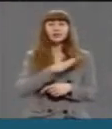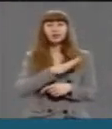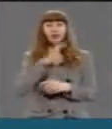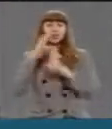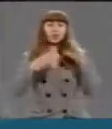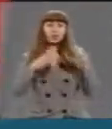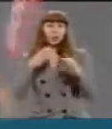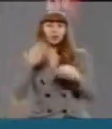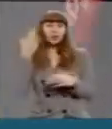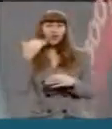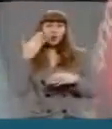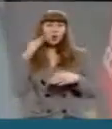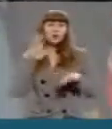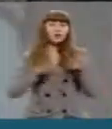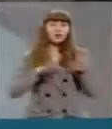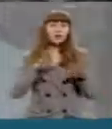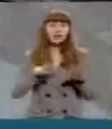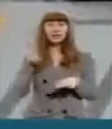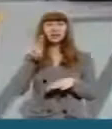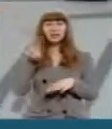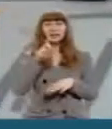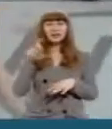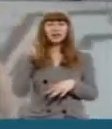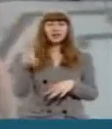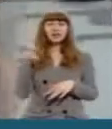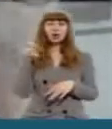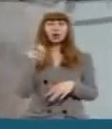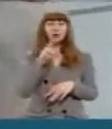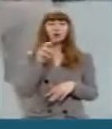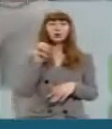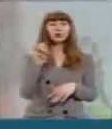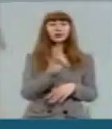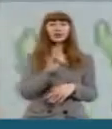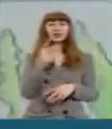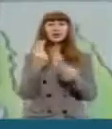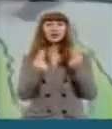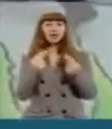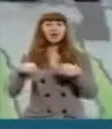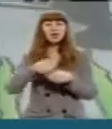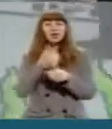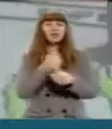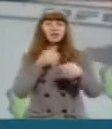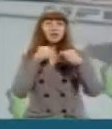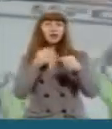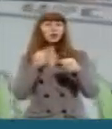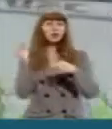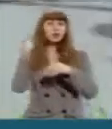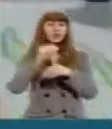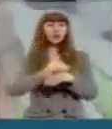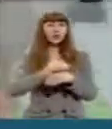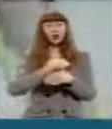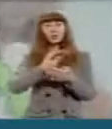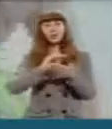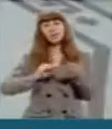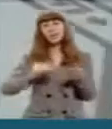бұрынғы уақытша чемпион Дастин Порье мен жаңа зеландиялық Дэн Хукер жұдырықтасты. Жекпе-жек барлық 5 раундқа созылып, төрешілердің бір ауызы шешімен